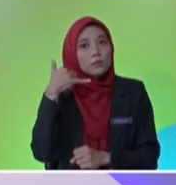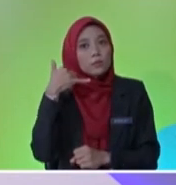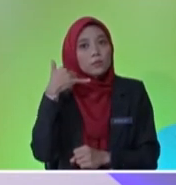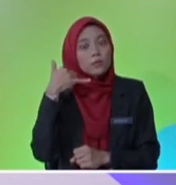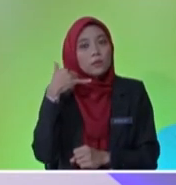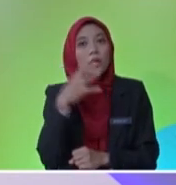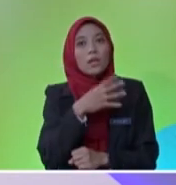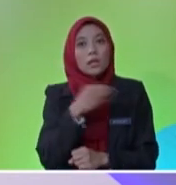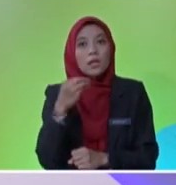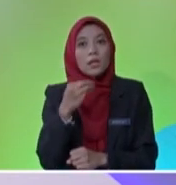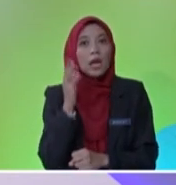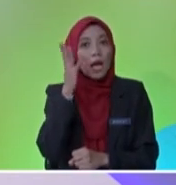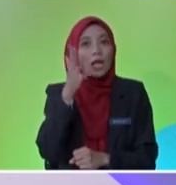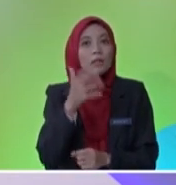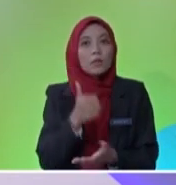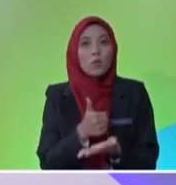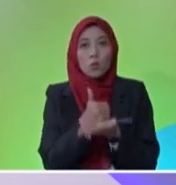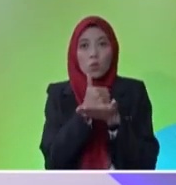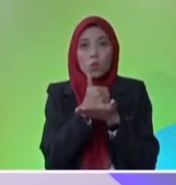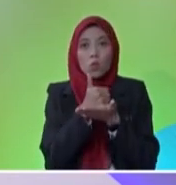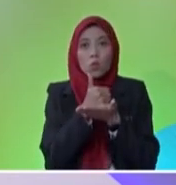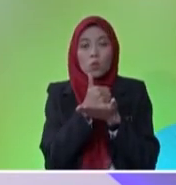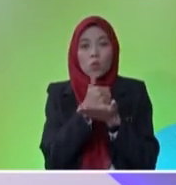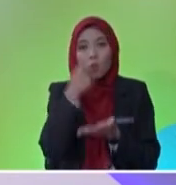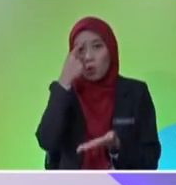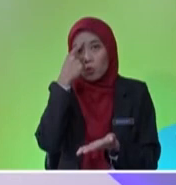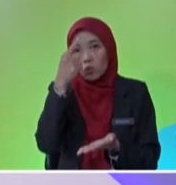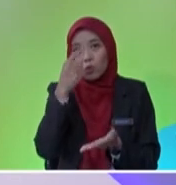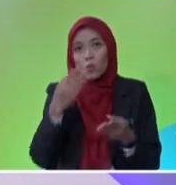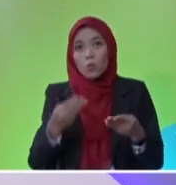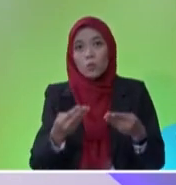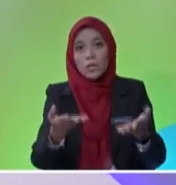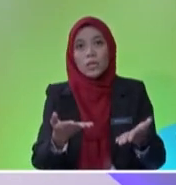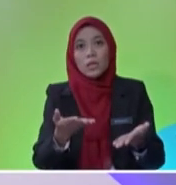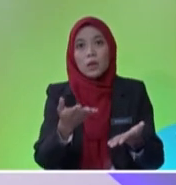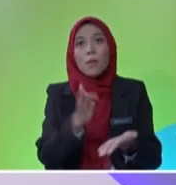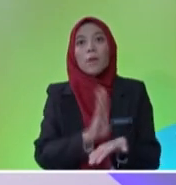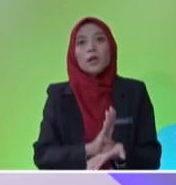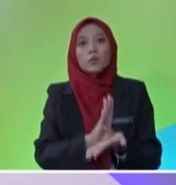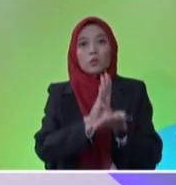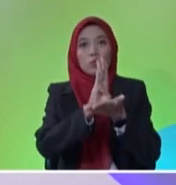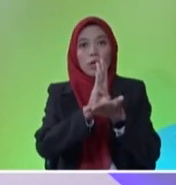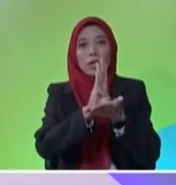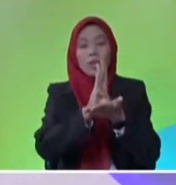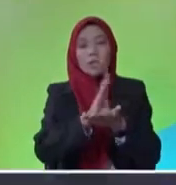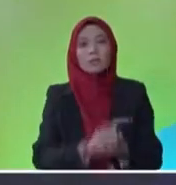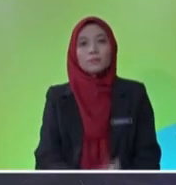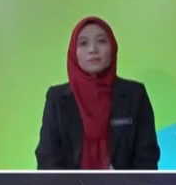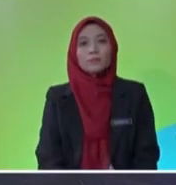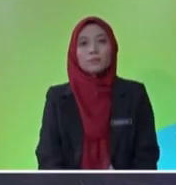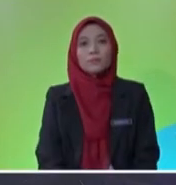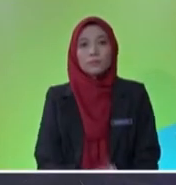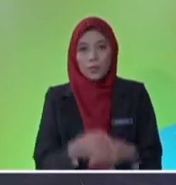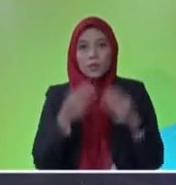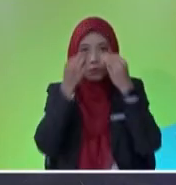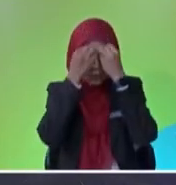yang akan mengambil aneh untuk menyalurkan santunan kepada tadi Ane charge yang tertentu ini ya itu malu